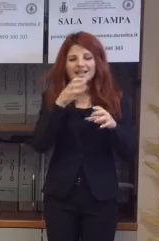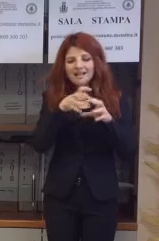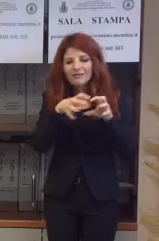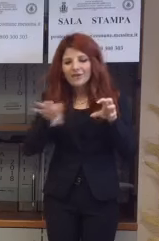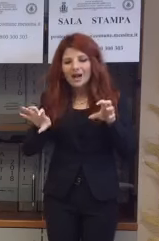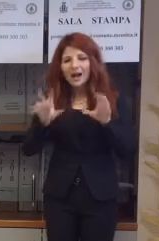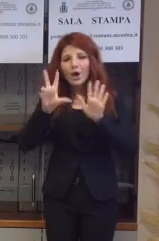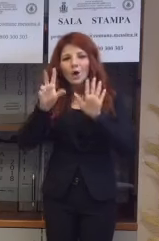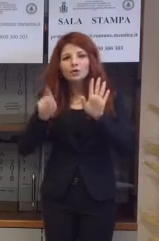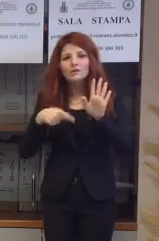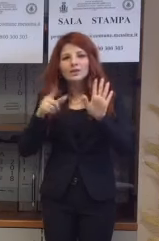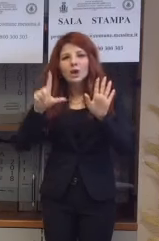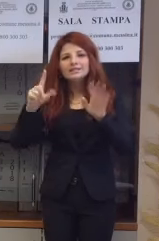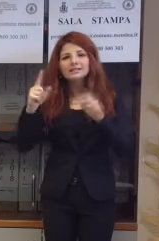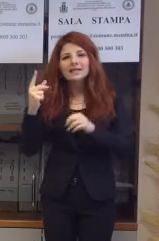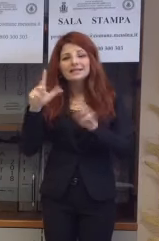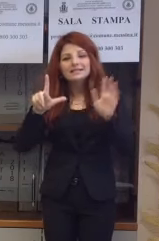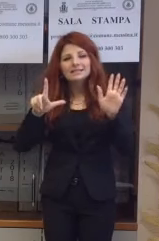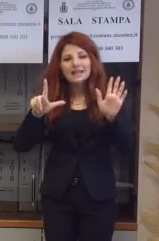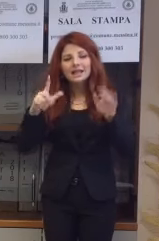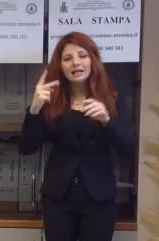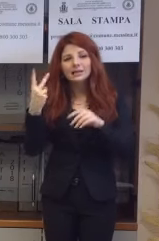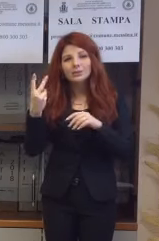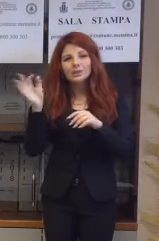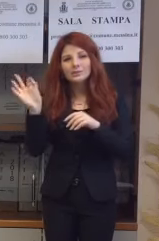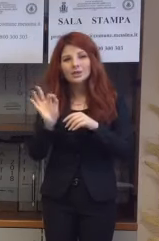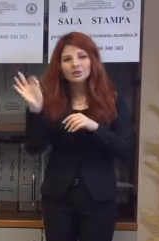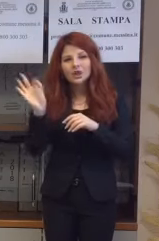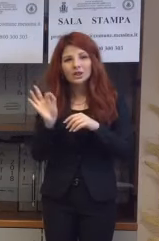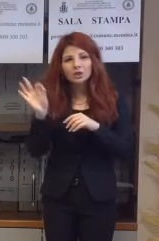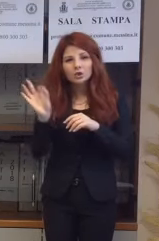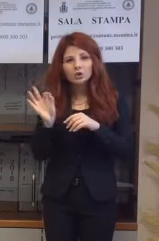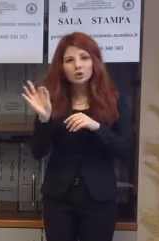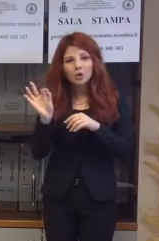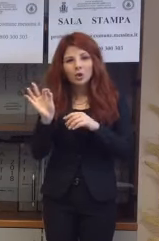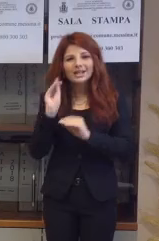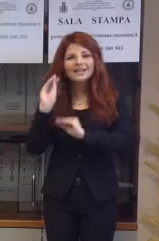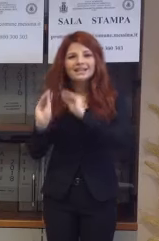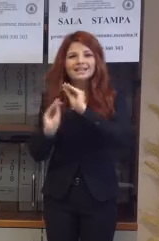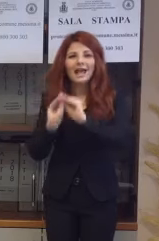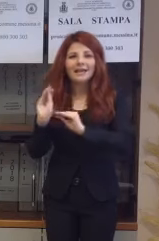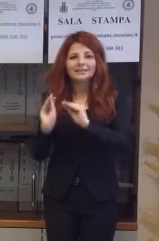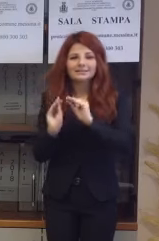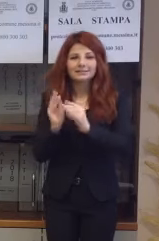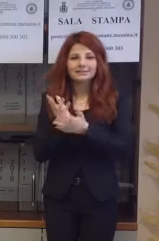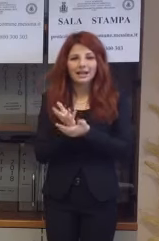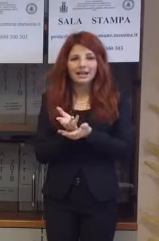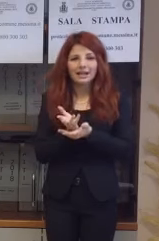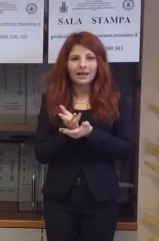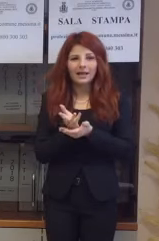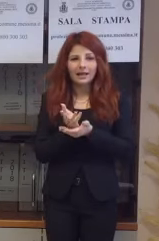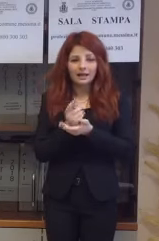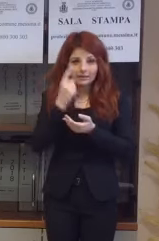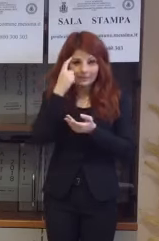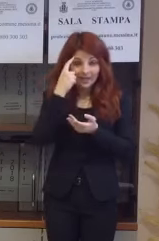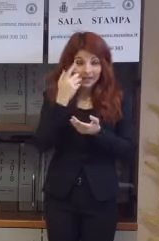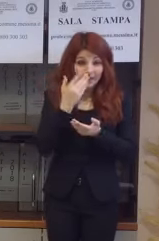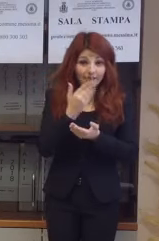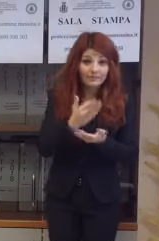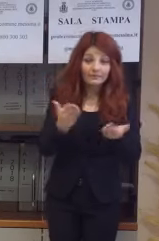all'8,72% di richieste sul totale dei nuclei familiari di Messina. Vi ricordate che io ho detto che secondo